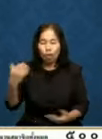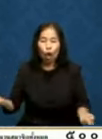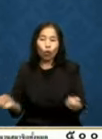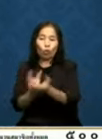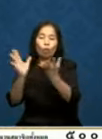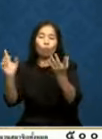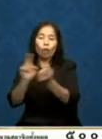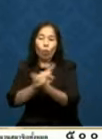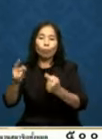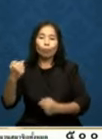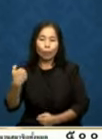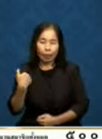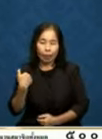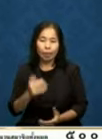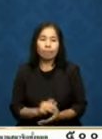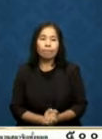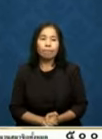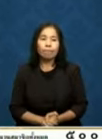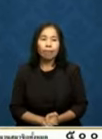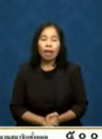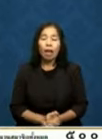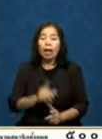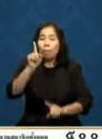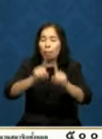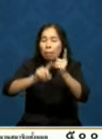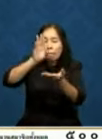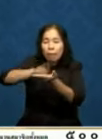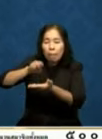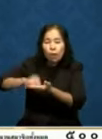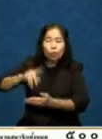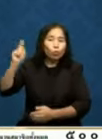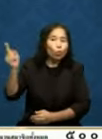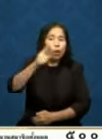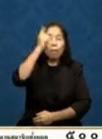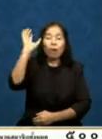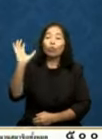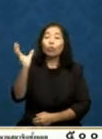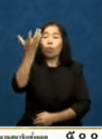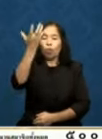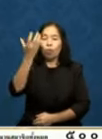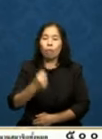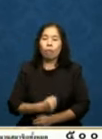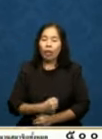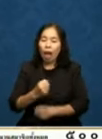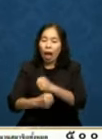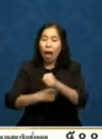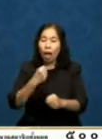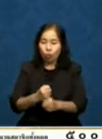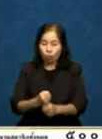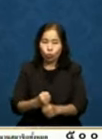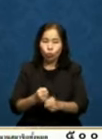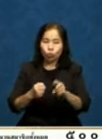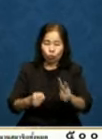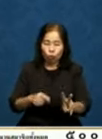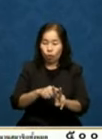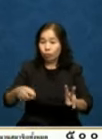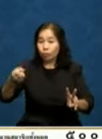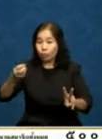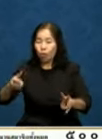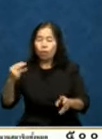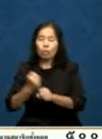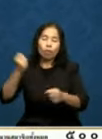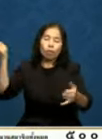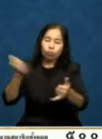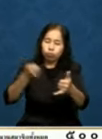แล้วก็งานวิจัยยังบอกอีกว่าจากสถิติทั่วโลกนะคะเด็ก4ใน5คนอายุตั้งแต่2ถึง14ปีเนี่ยถูกลงโทษทำร้ายร่างก